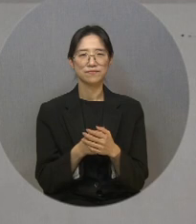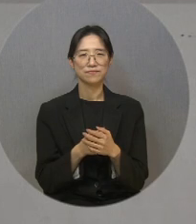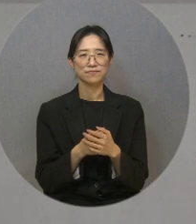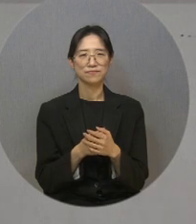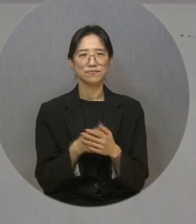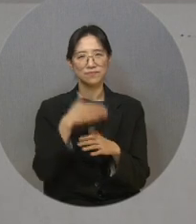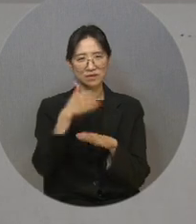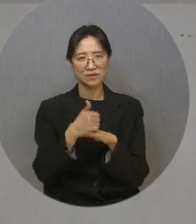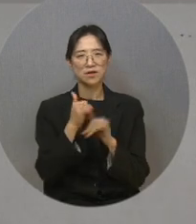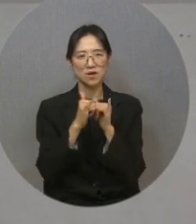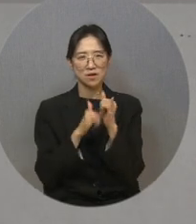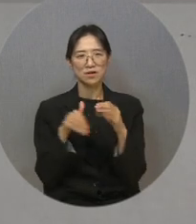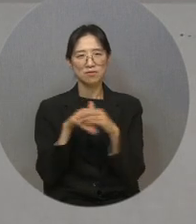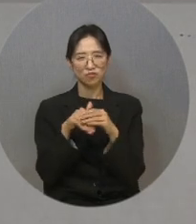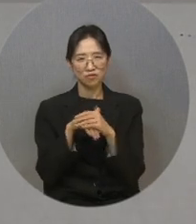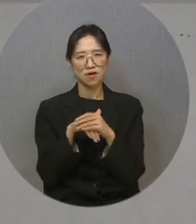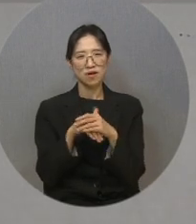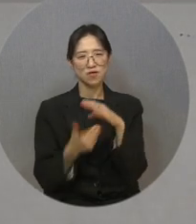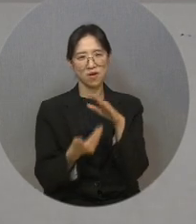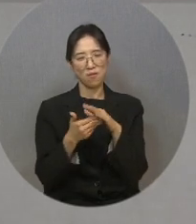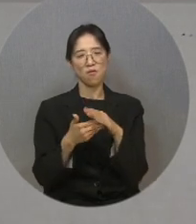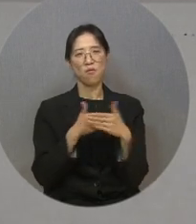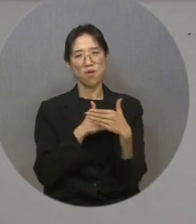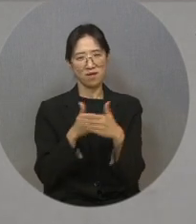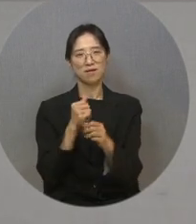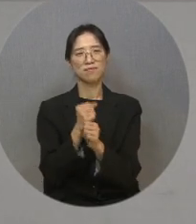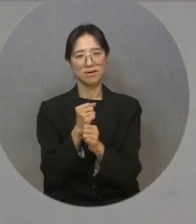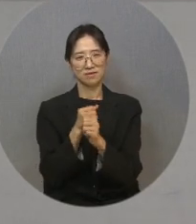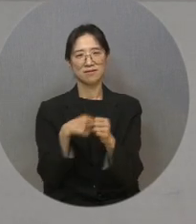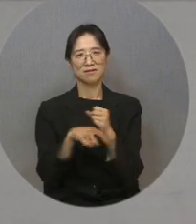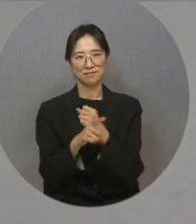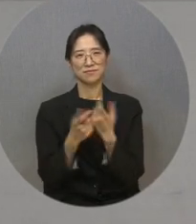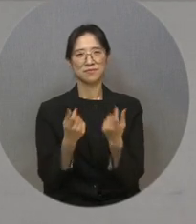그래서 역사문화 최고의 과정을 만들었던